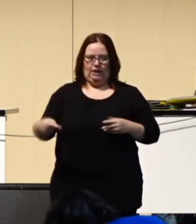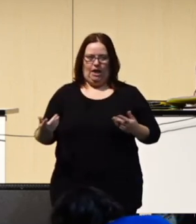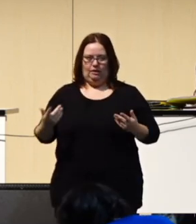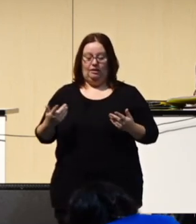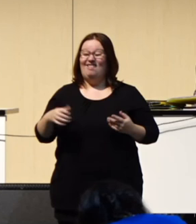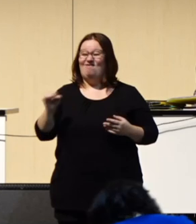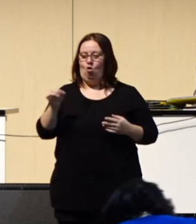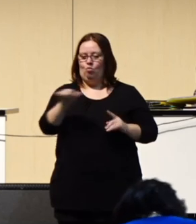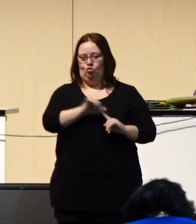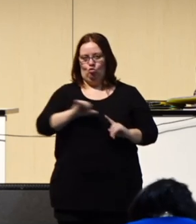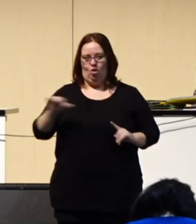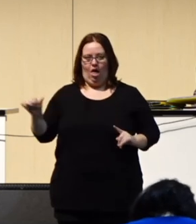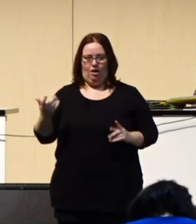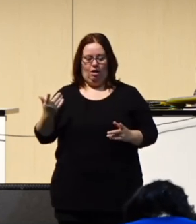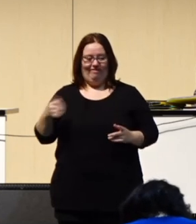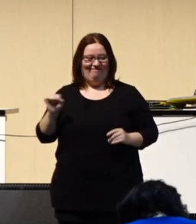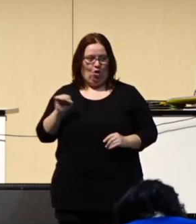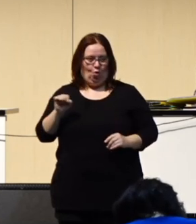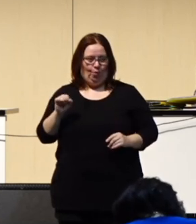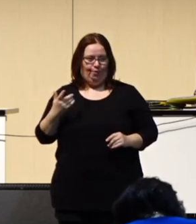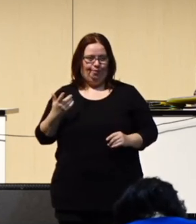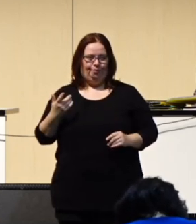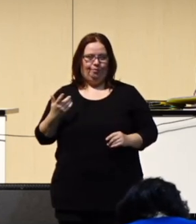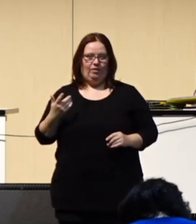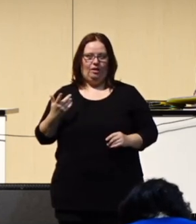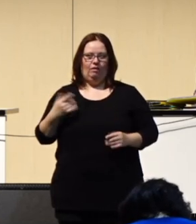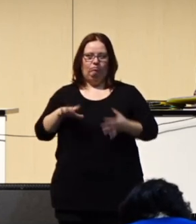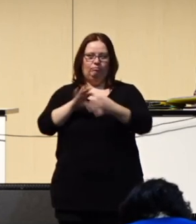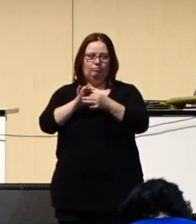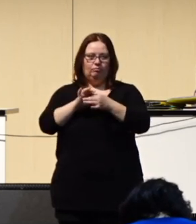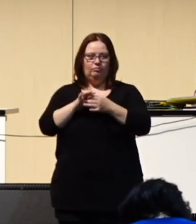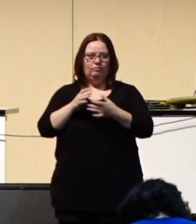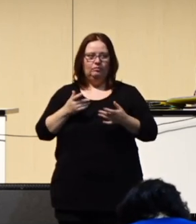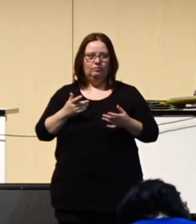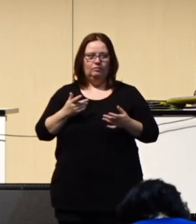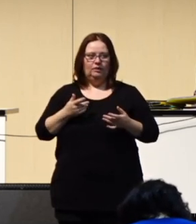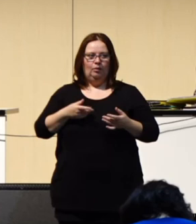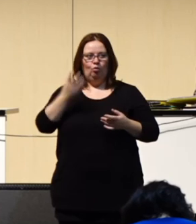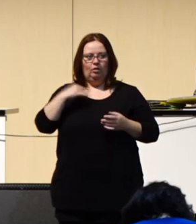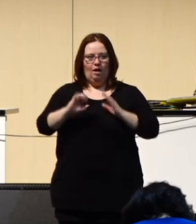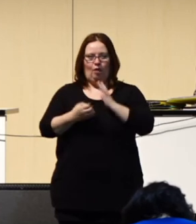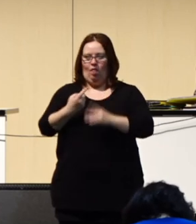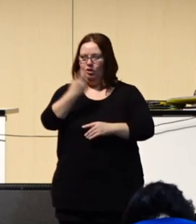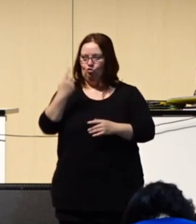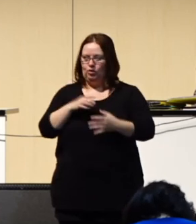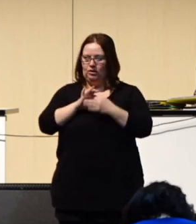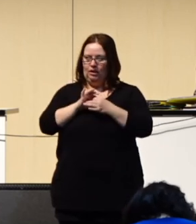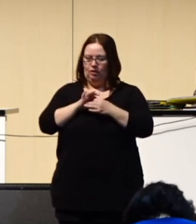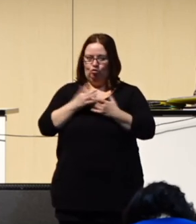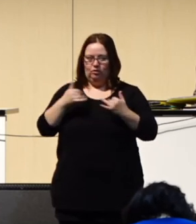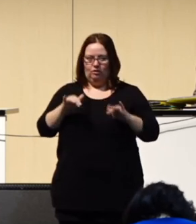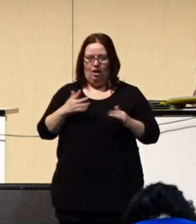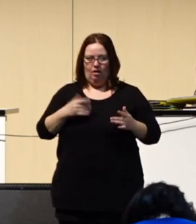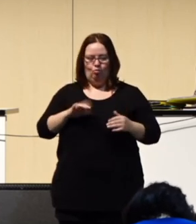das dies durchaus länger? Liegt daran, was Sie heute schon im Rahmen noch der Aktuellen Stunde ja gehört haben,